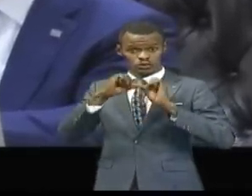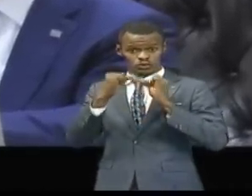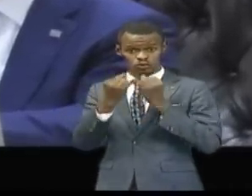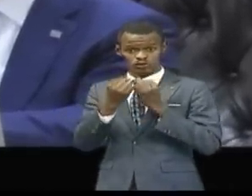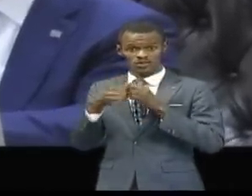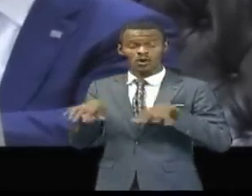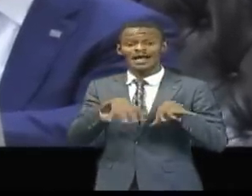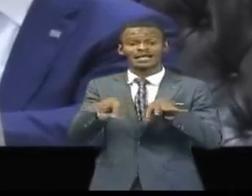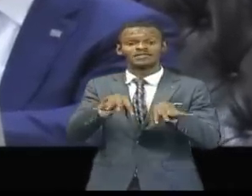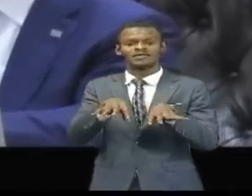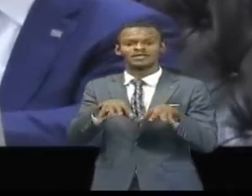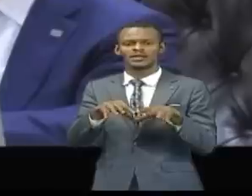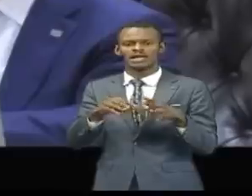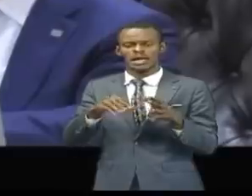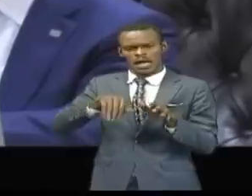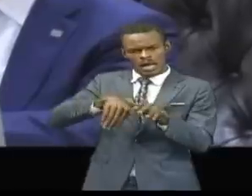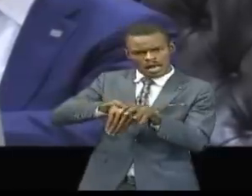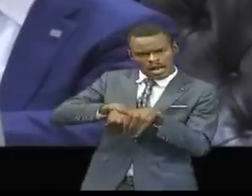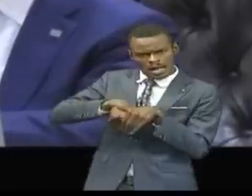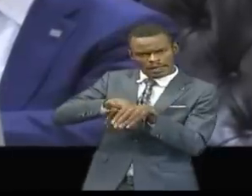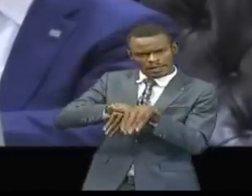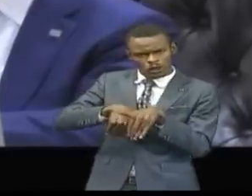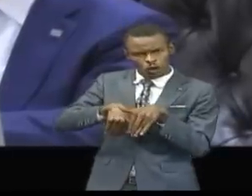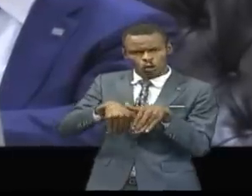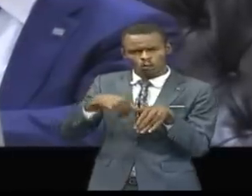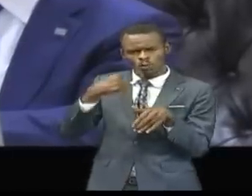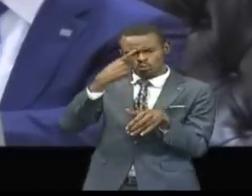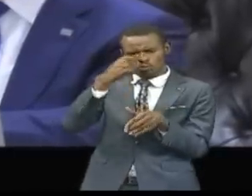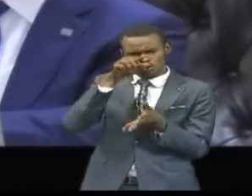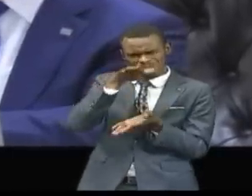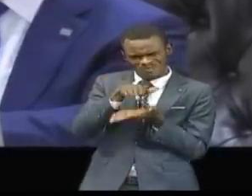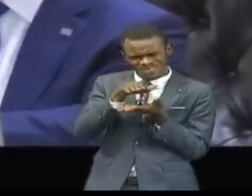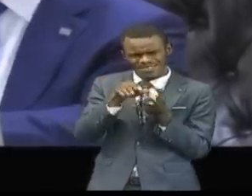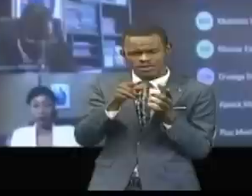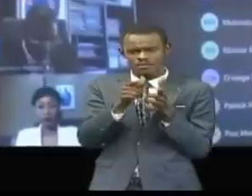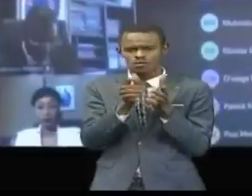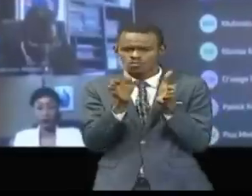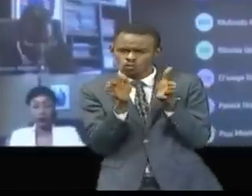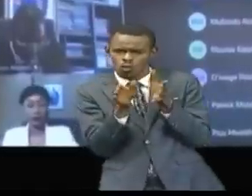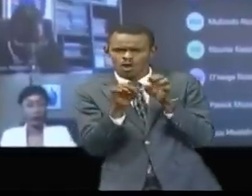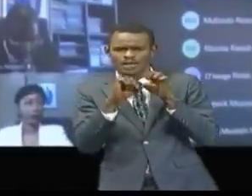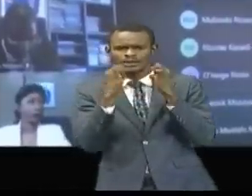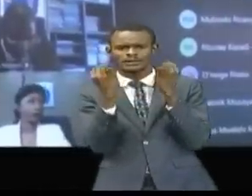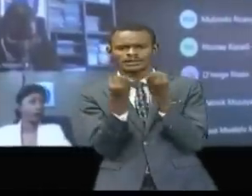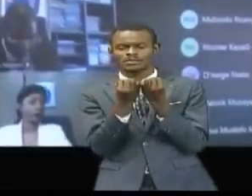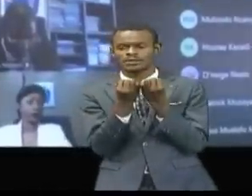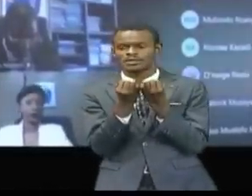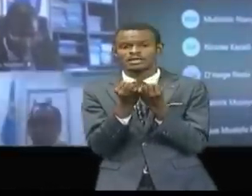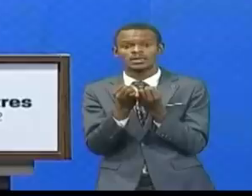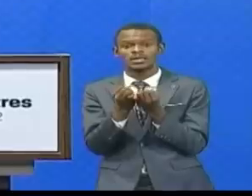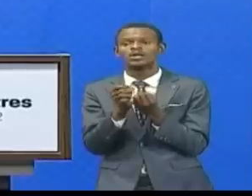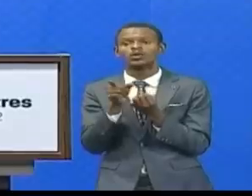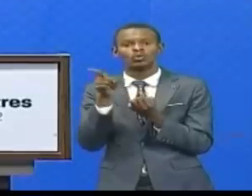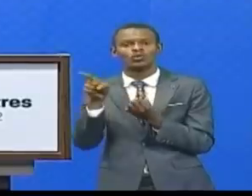mais imposés suivant le régime des petites entreprises, est payé en deux quotités.